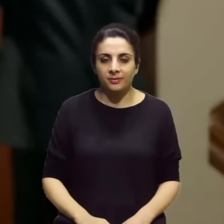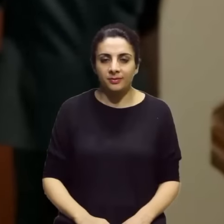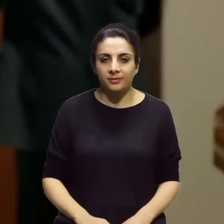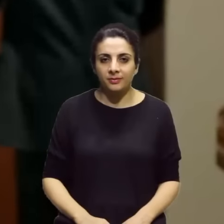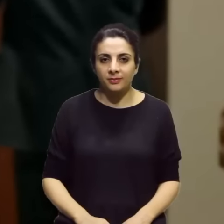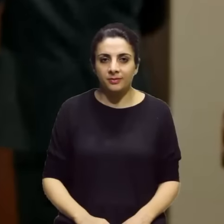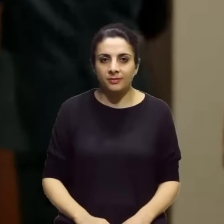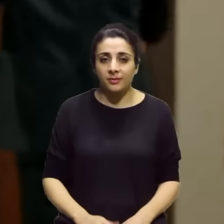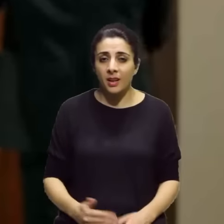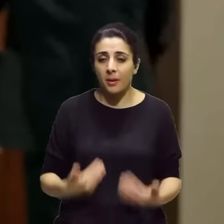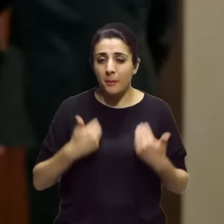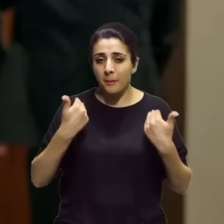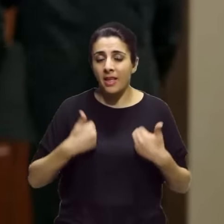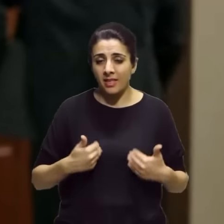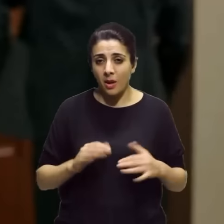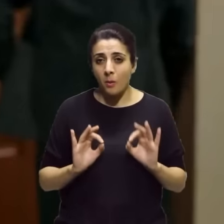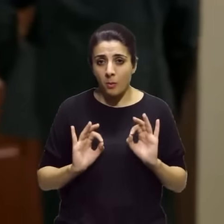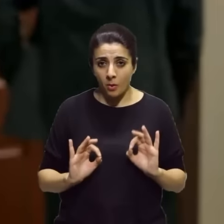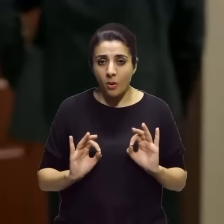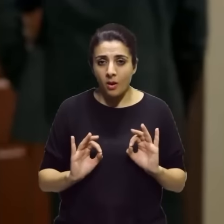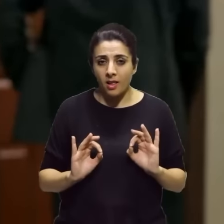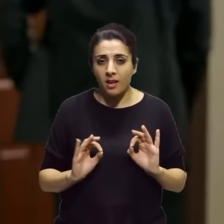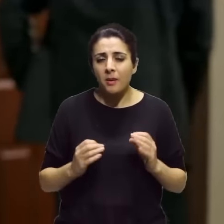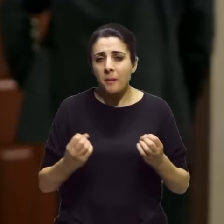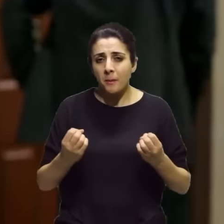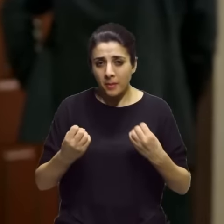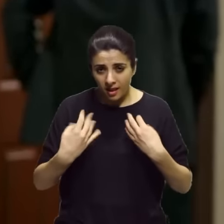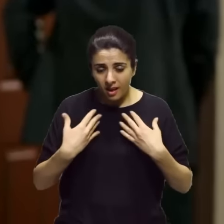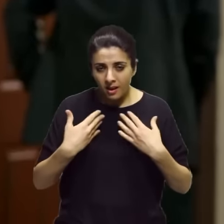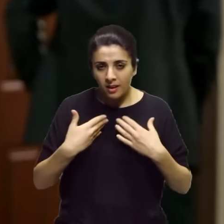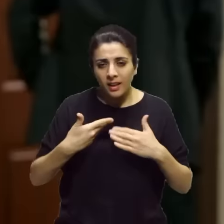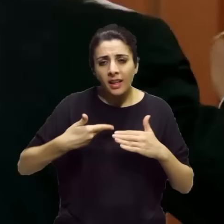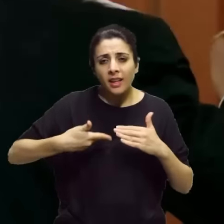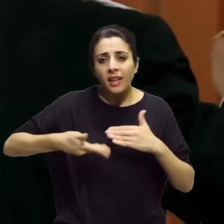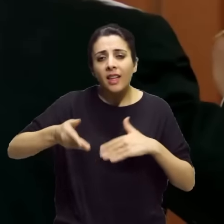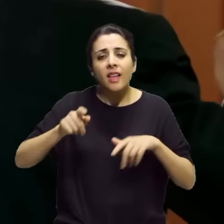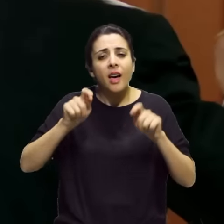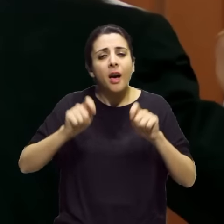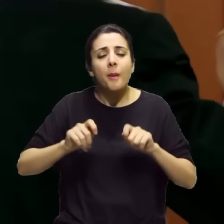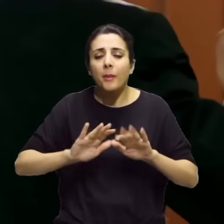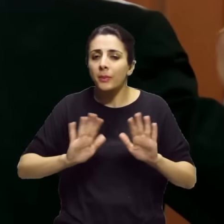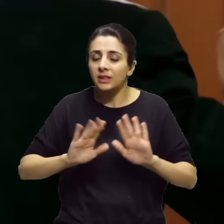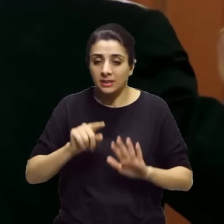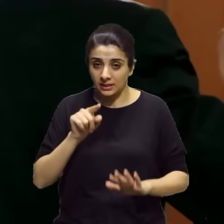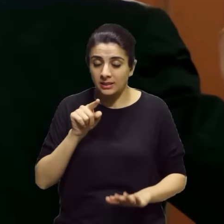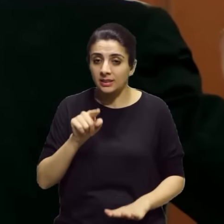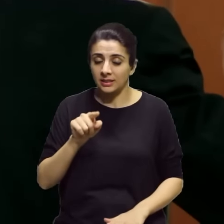Reyhan salona dönük. Reyhan gözlerini sıkıca kapatmış, ağlamamaya çalışırken Mazhar kapı pervazına dayandı.